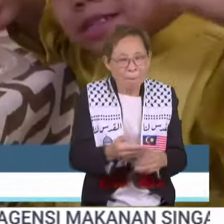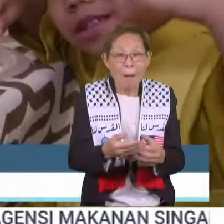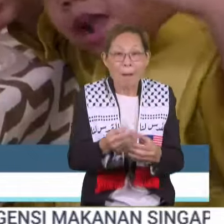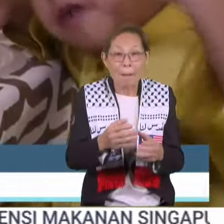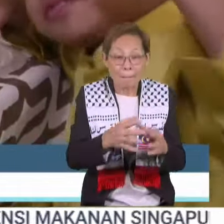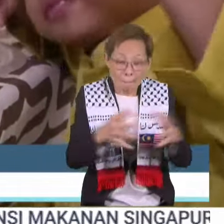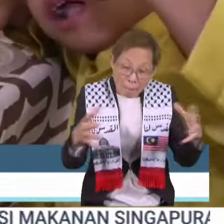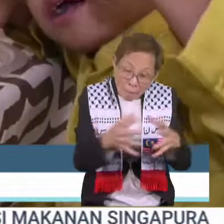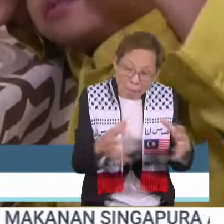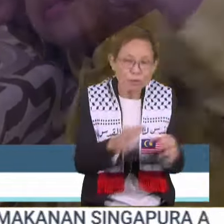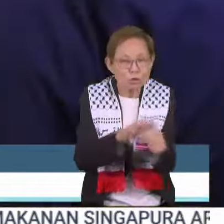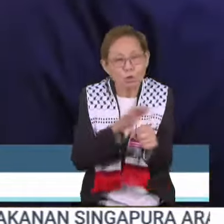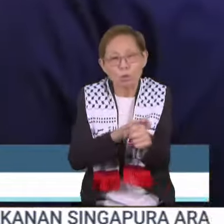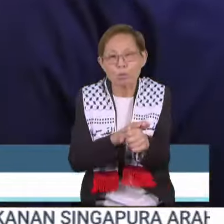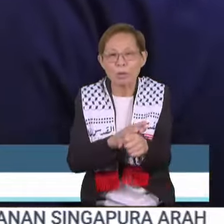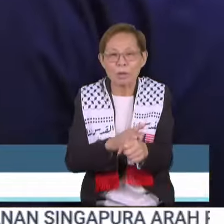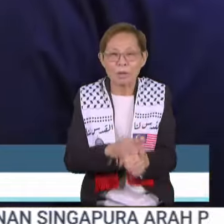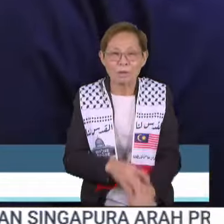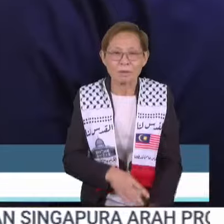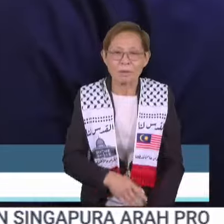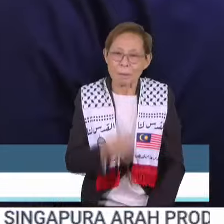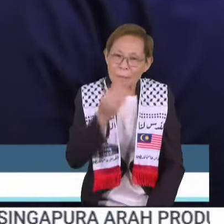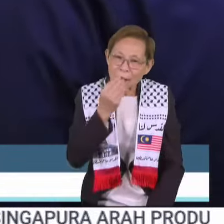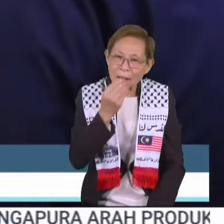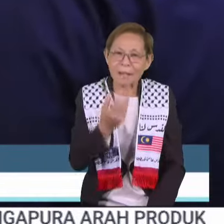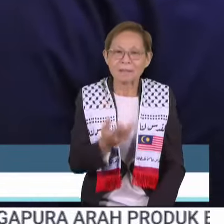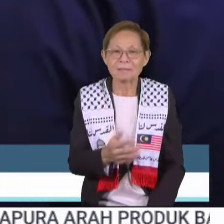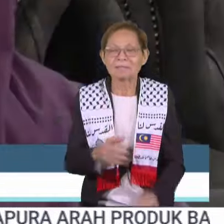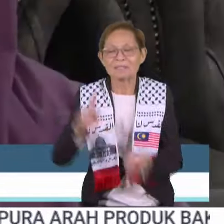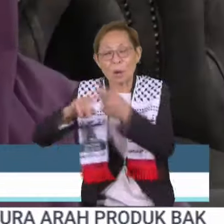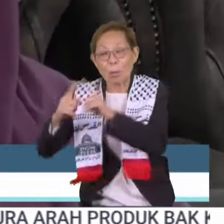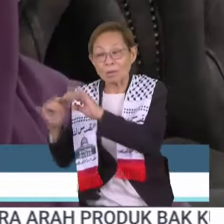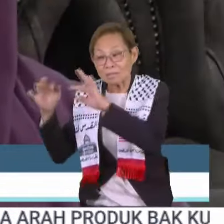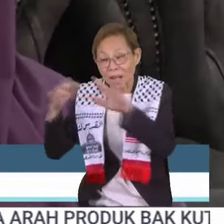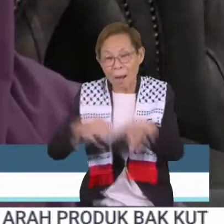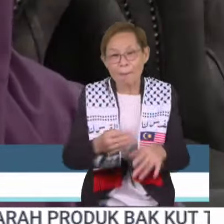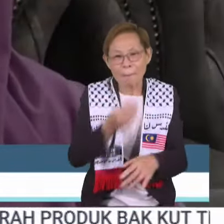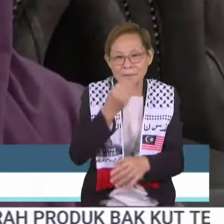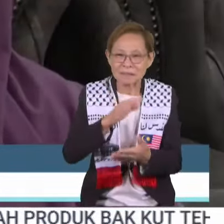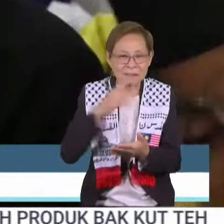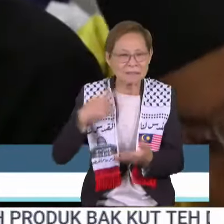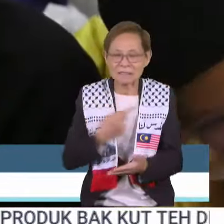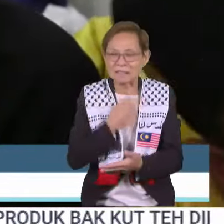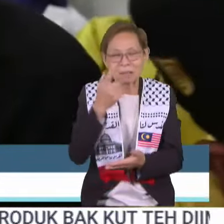ni. Sebab nanti kita akan berjalan ni, pergi jalan dari sini nak makan lagi. Jadi takkan masak banyak lah.